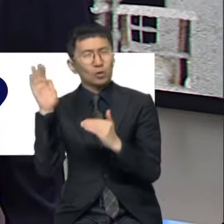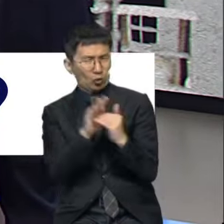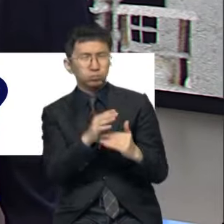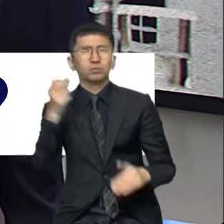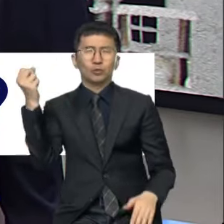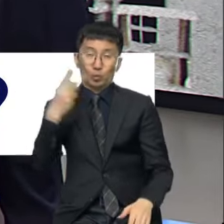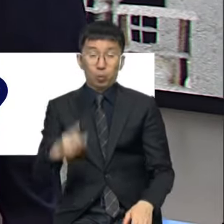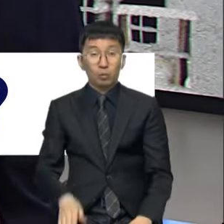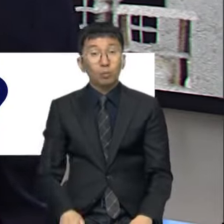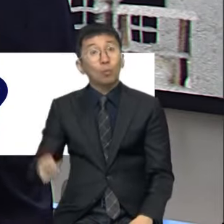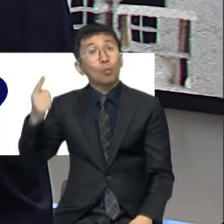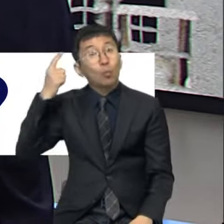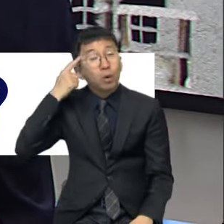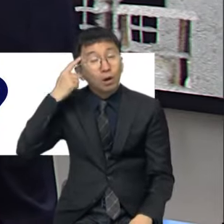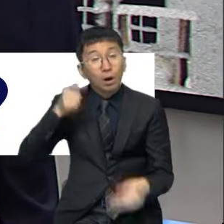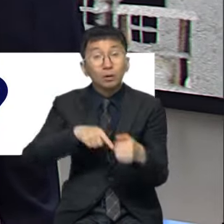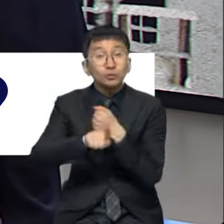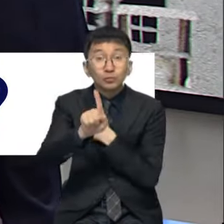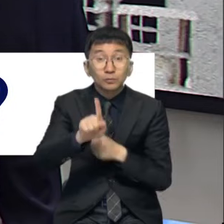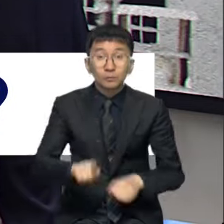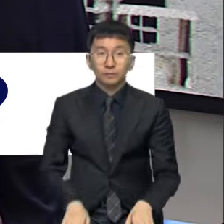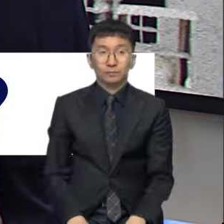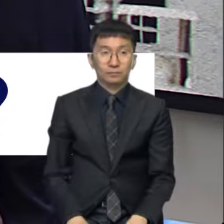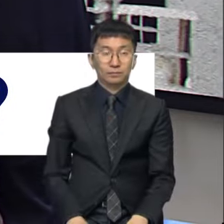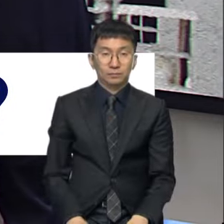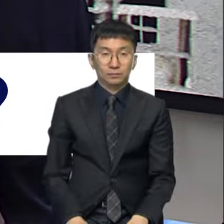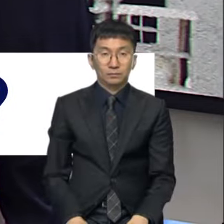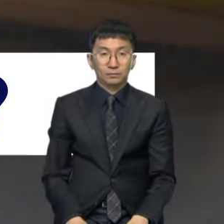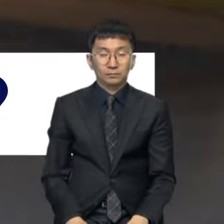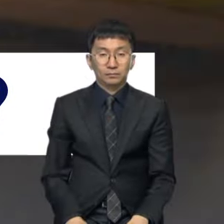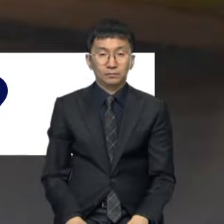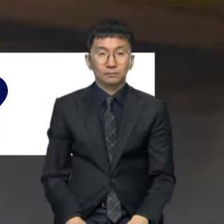행사했는데 그 이유에 대해서 대통령실은 뭐라고 설명하고 있습니까?